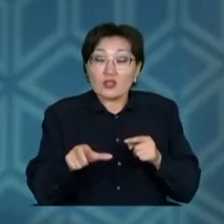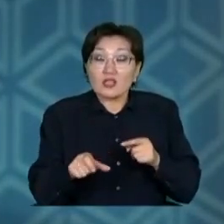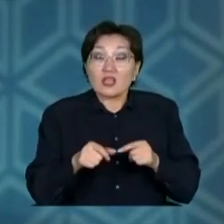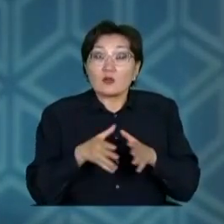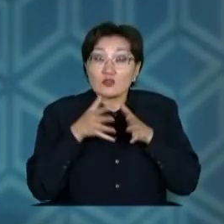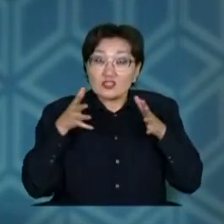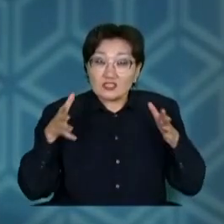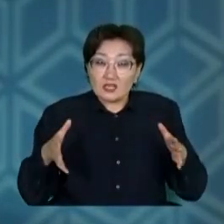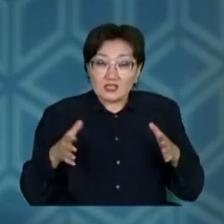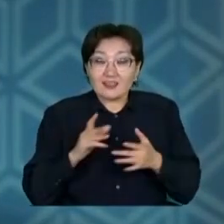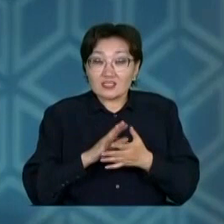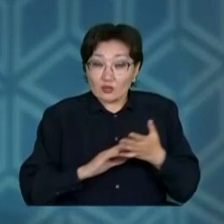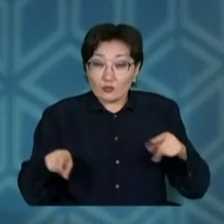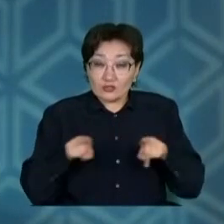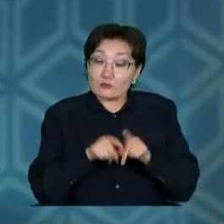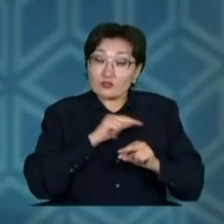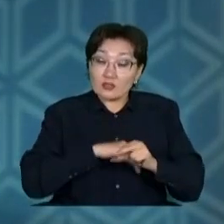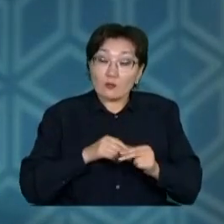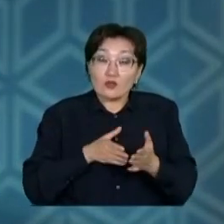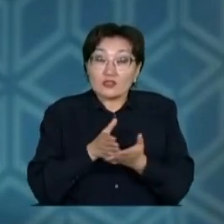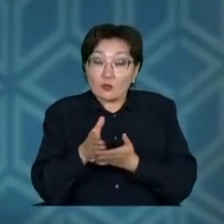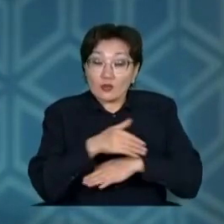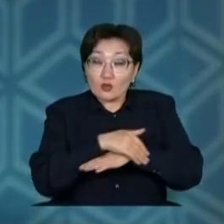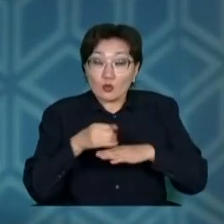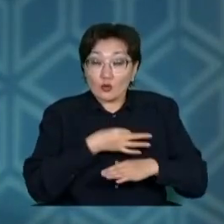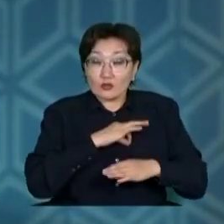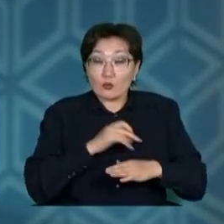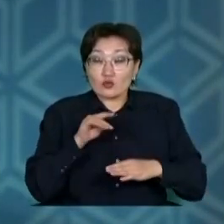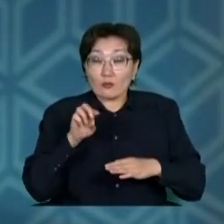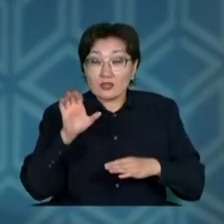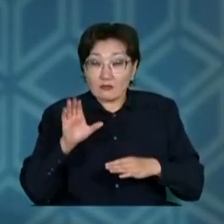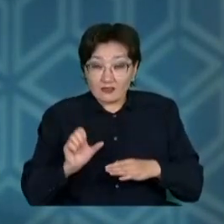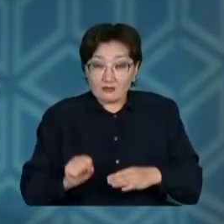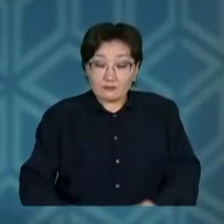расширение и так далее. Также в работе пробивка улиц Тулеби, Жубанова.